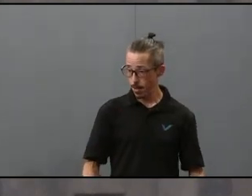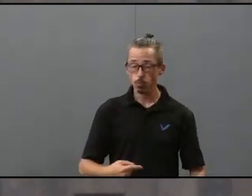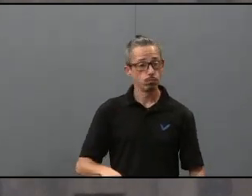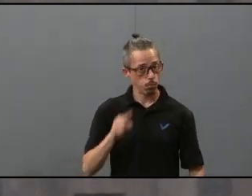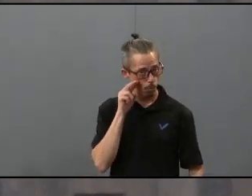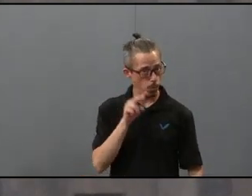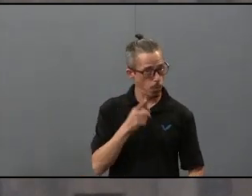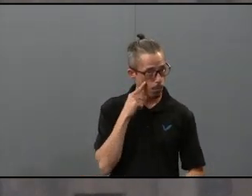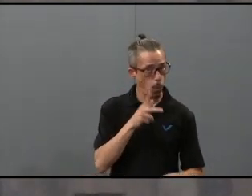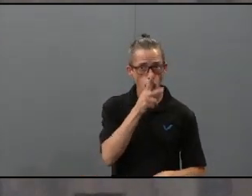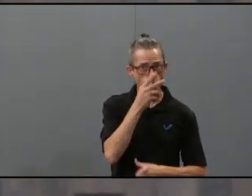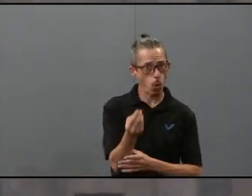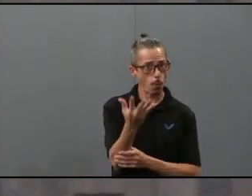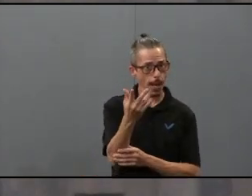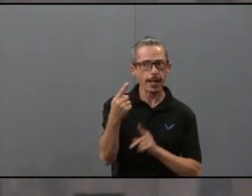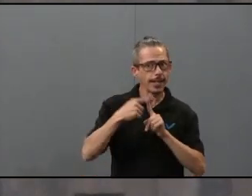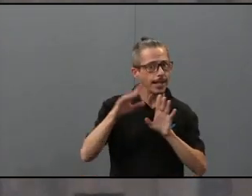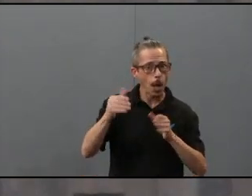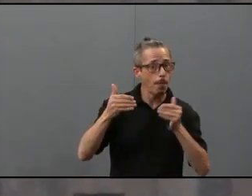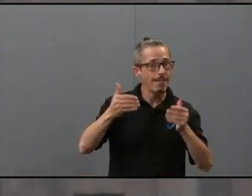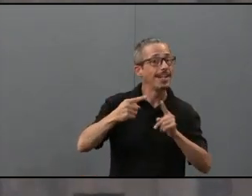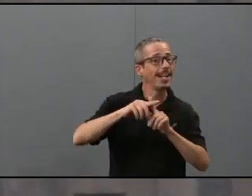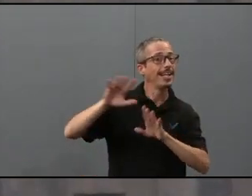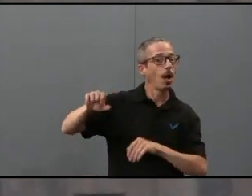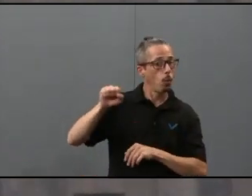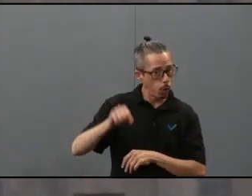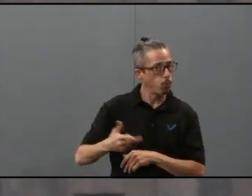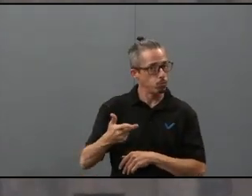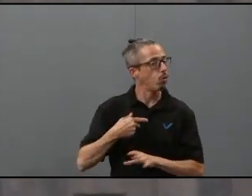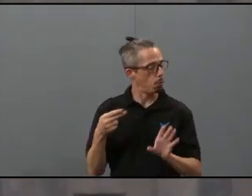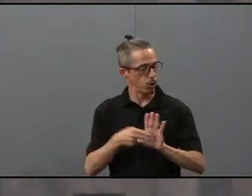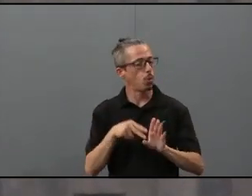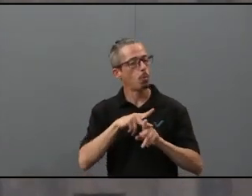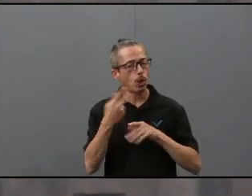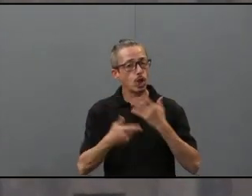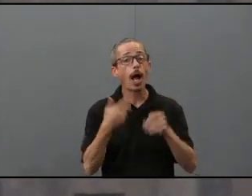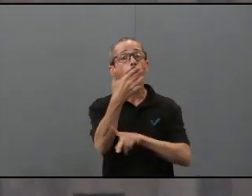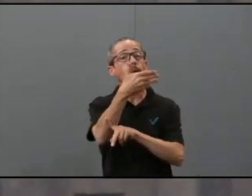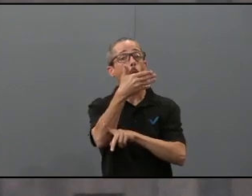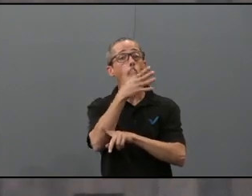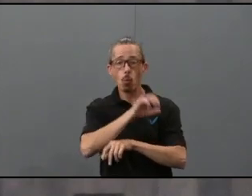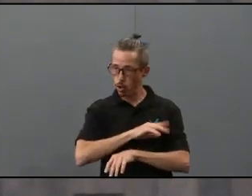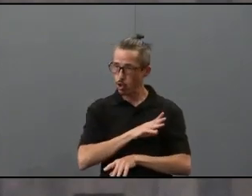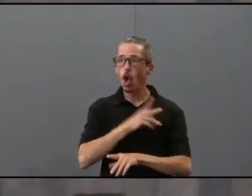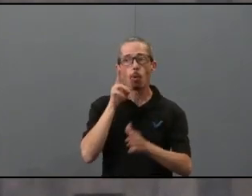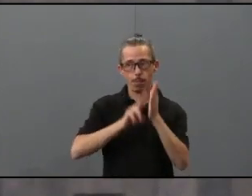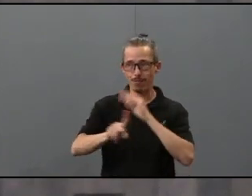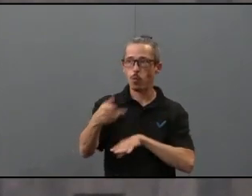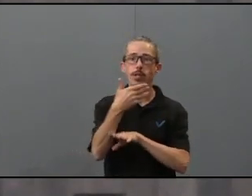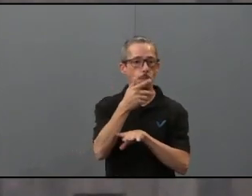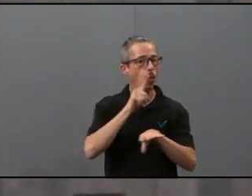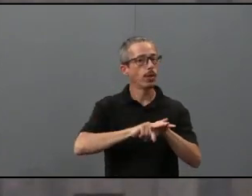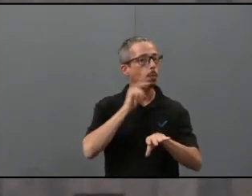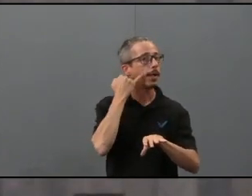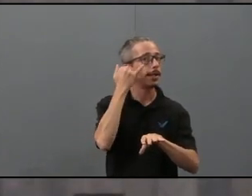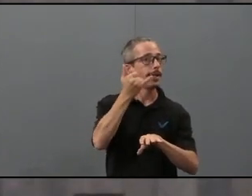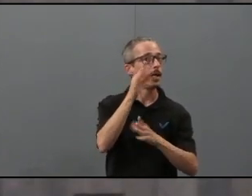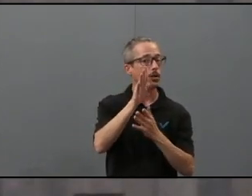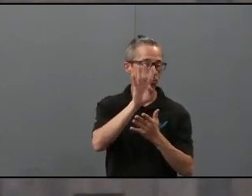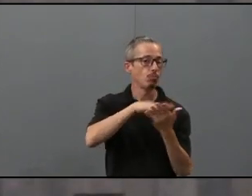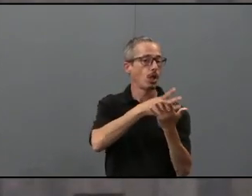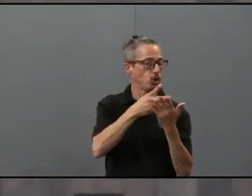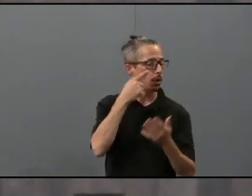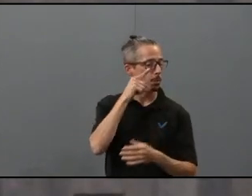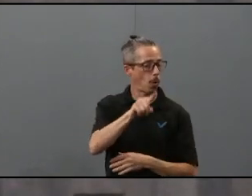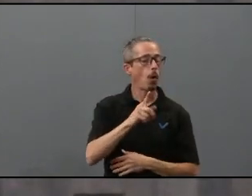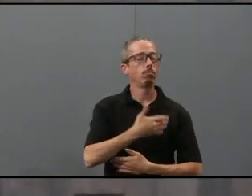regarder pour euh les lumières sur c'est technique je peux pas m'avancer mais on est partant pour le drapeau aussi on a un mot qui est réservé pour ce type d'initiative alors je